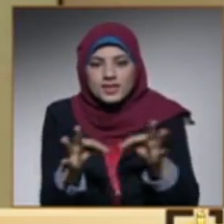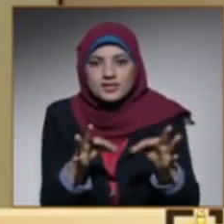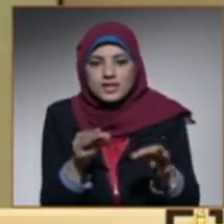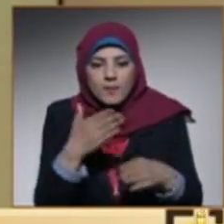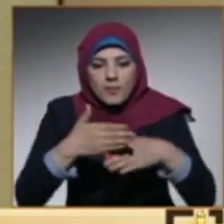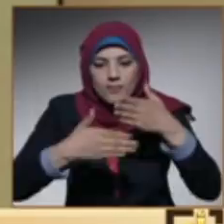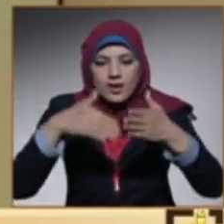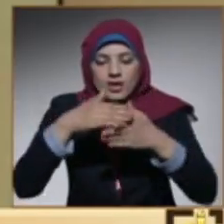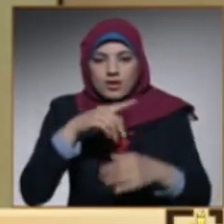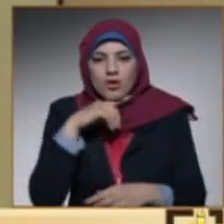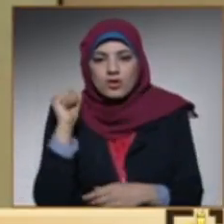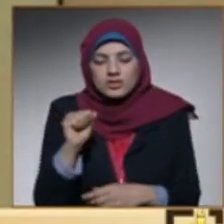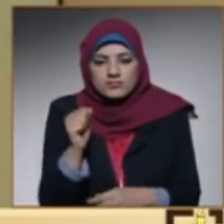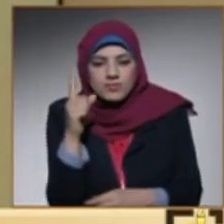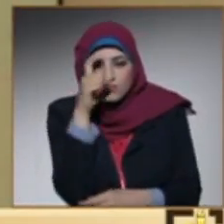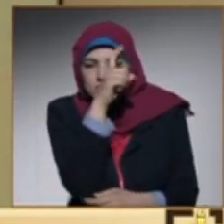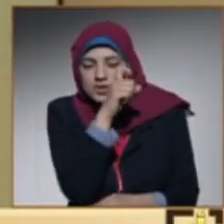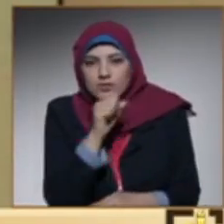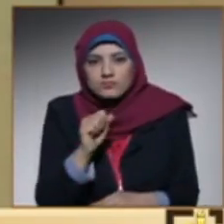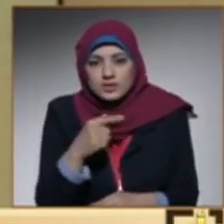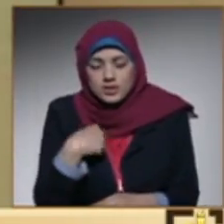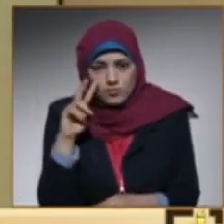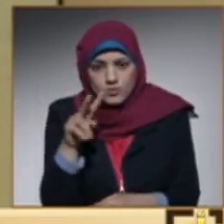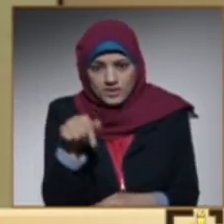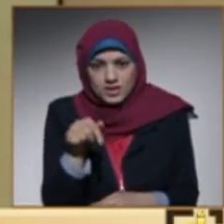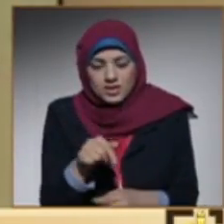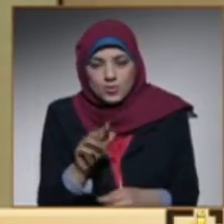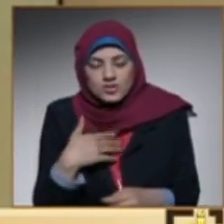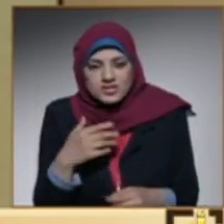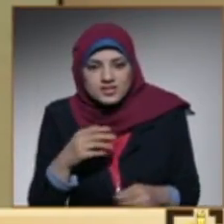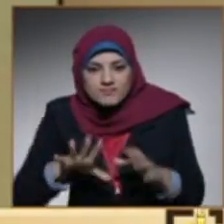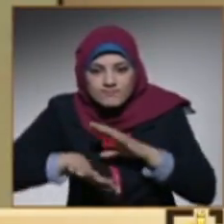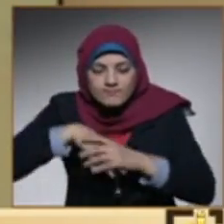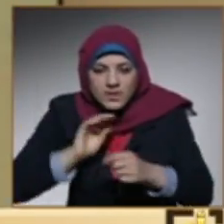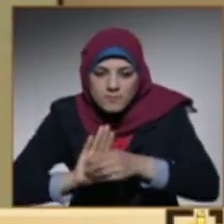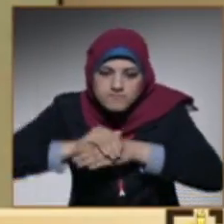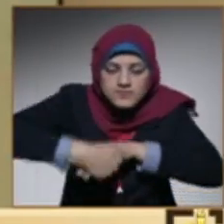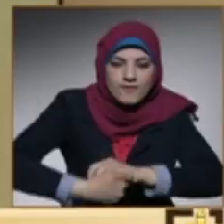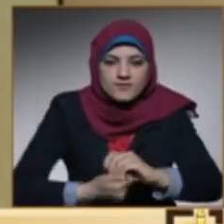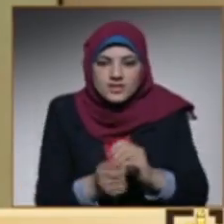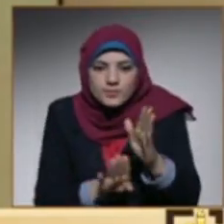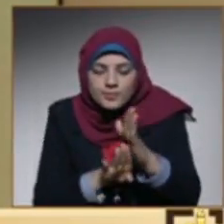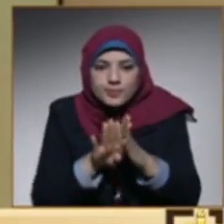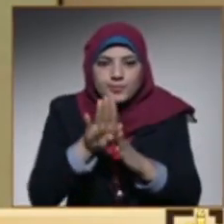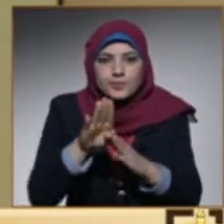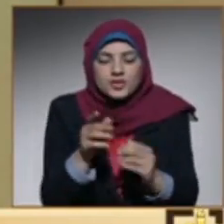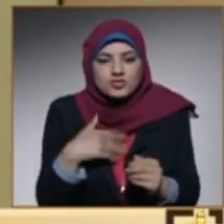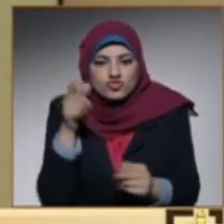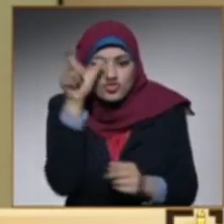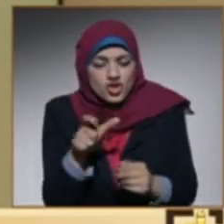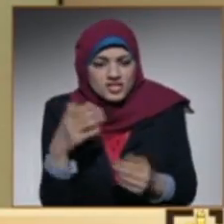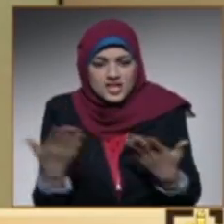معماريه دي تخصص مش سهل، تخصص صعب اكيد، واكيد عانيت فيه كمان بحكم ظروفك في التعليم، بني ادم الطبيعي اصلا بيعاني فيه